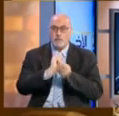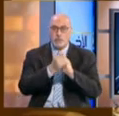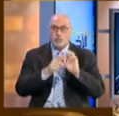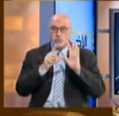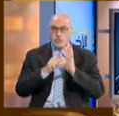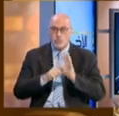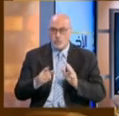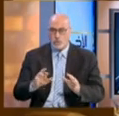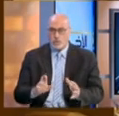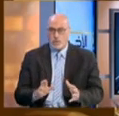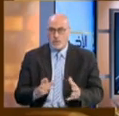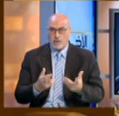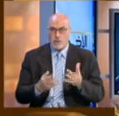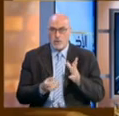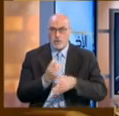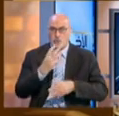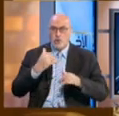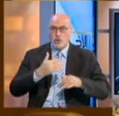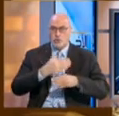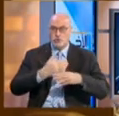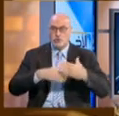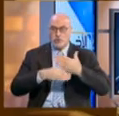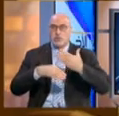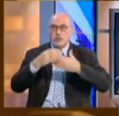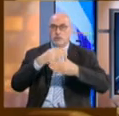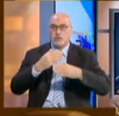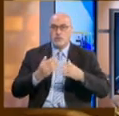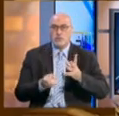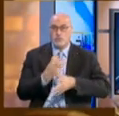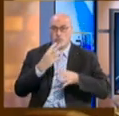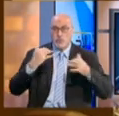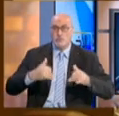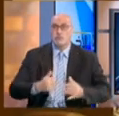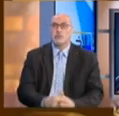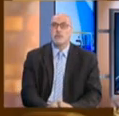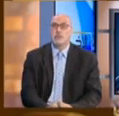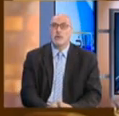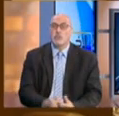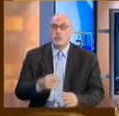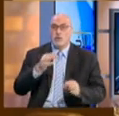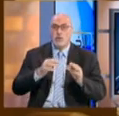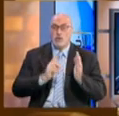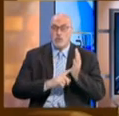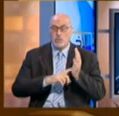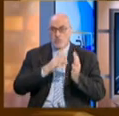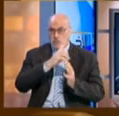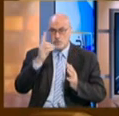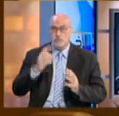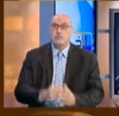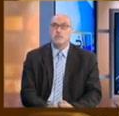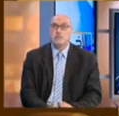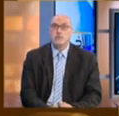بناء جزائر جديدة تجسد دولة الحق والقانون